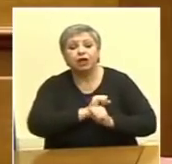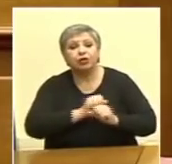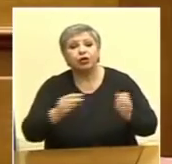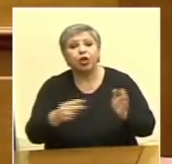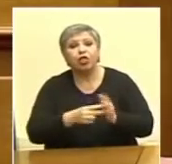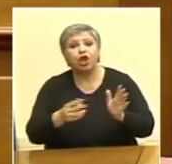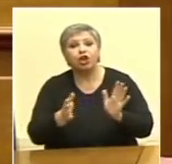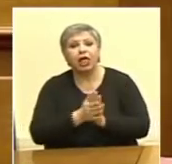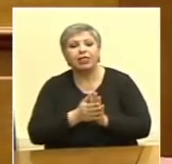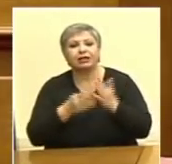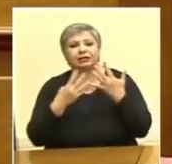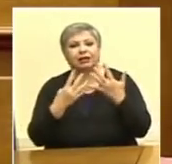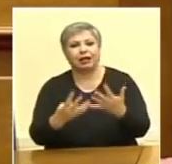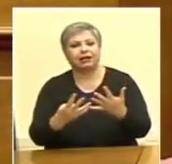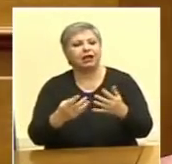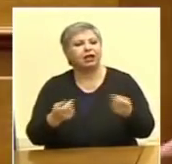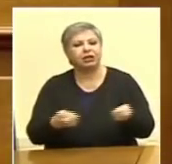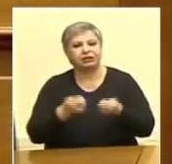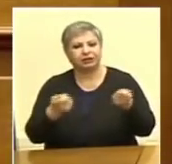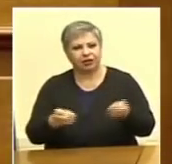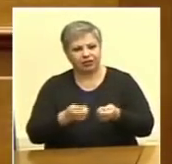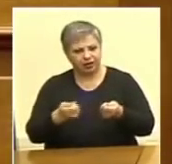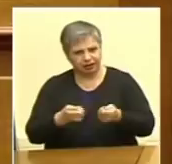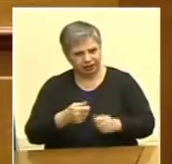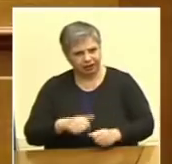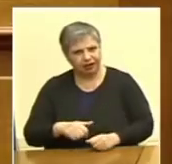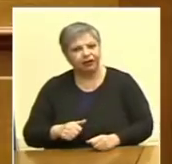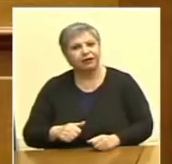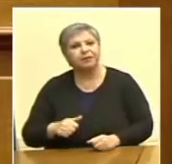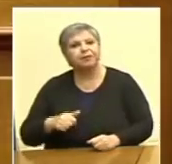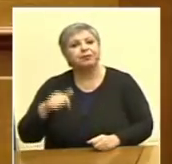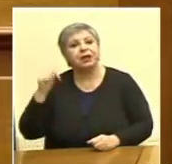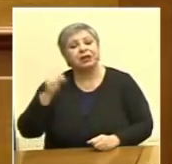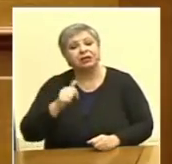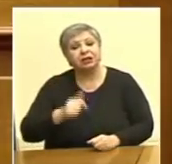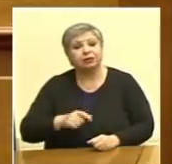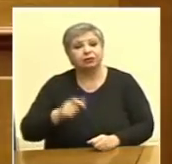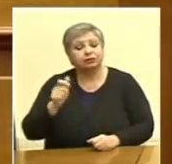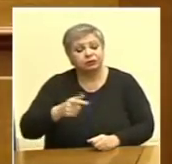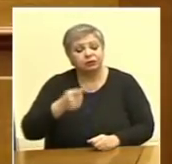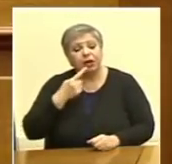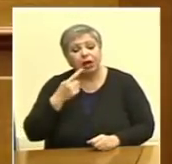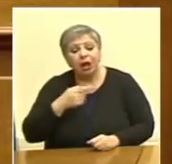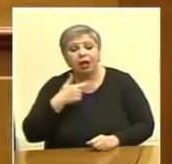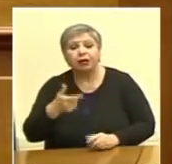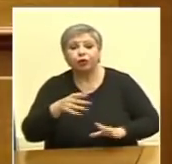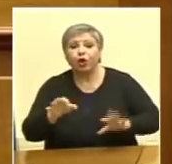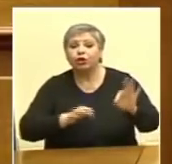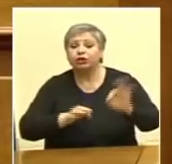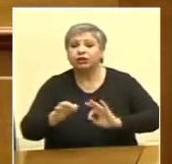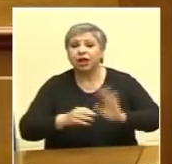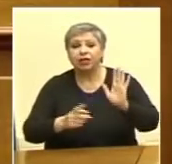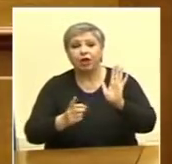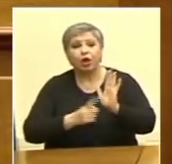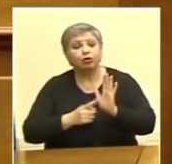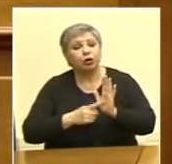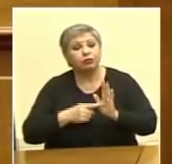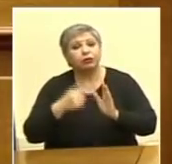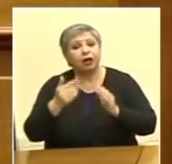Γνωρίζετε πάρα πολύ καλά ότι η προσωπική διαφορά, έτσι όπως περιγράφεται στο νομοσχέδιο, μεταφέρει το